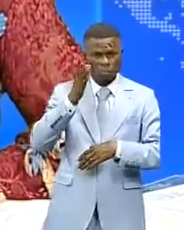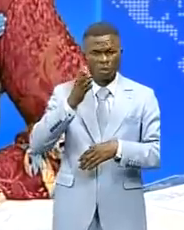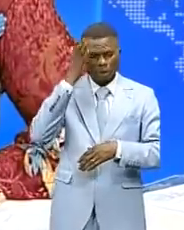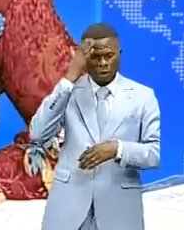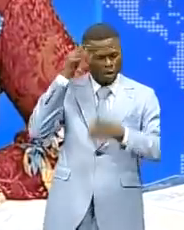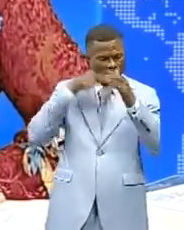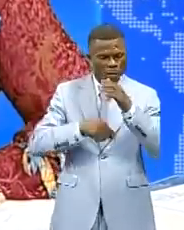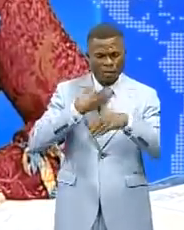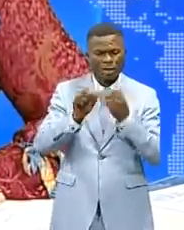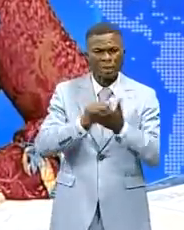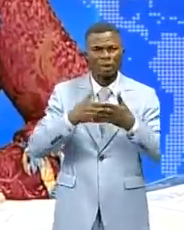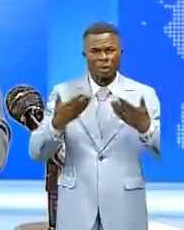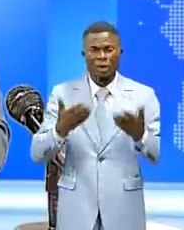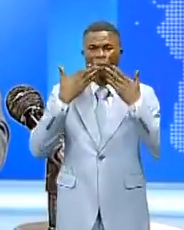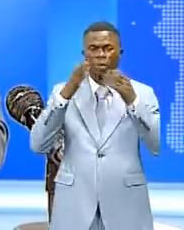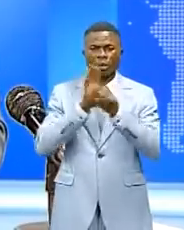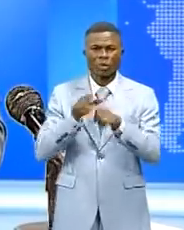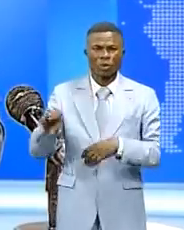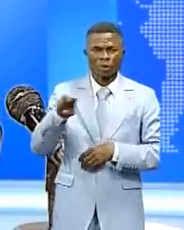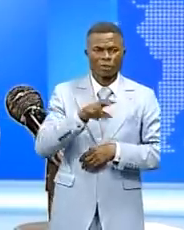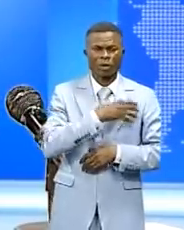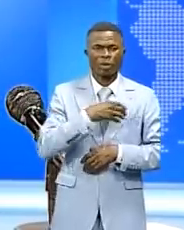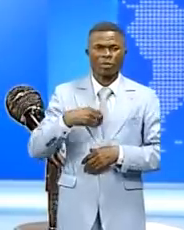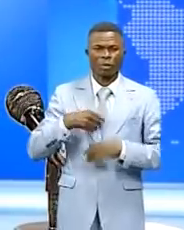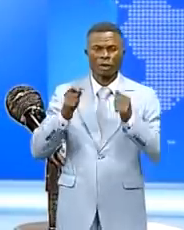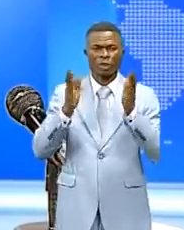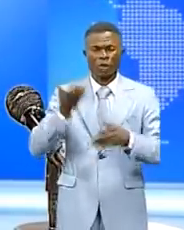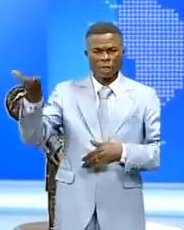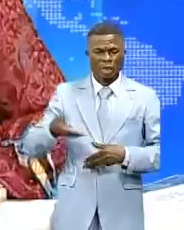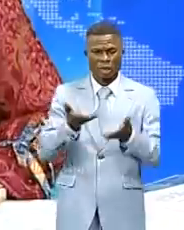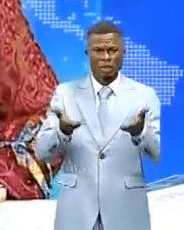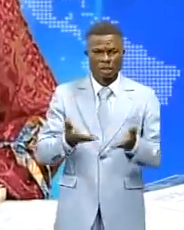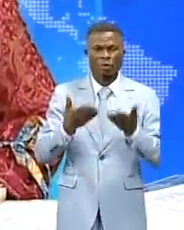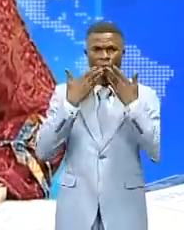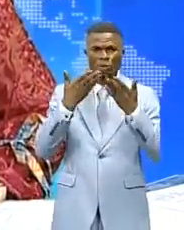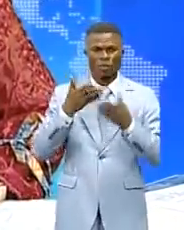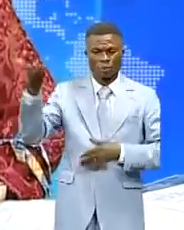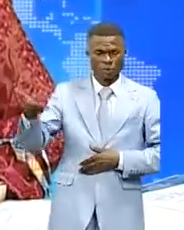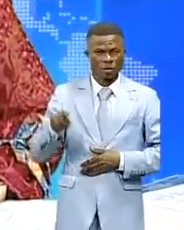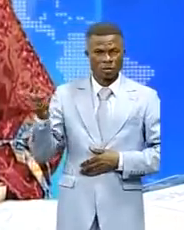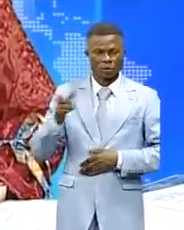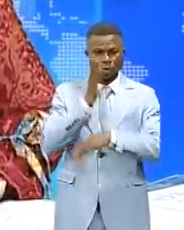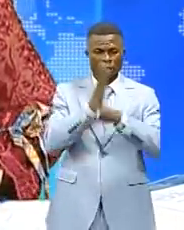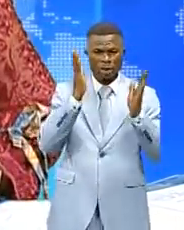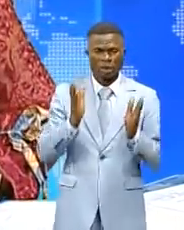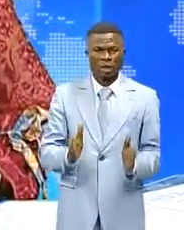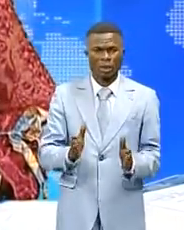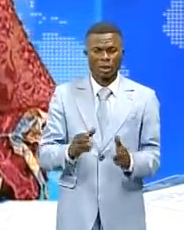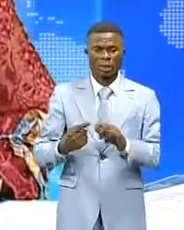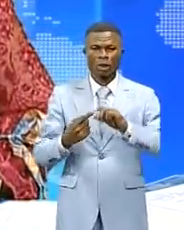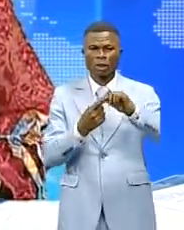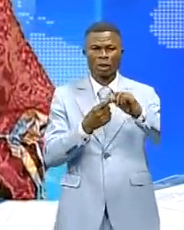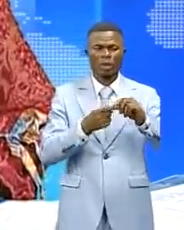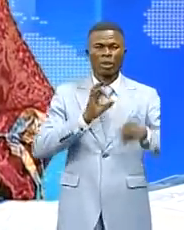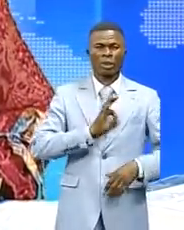que ça commence merci beaucoup madame sandra pour nous avoir ici j'ai votre plateau d'accord nous recevons l'ats le conseiller spécial de ce